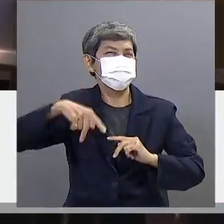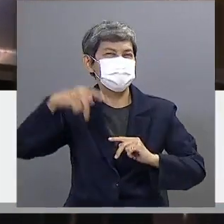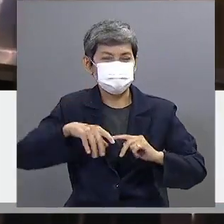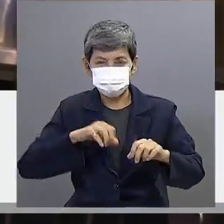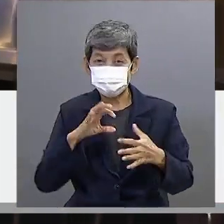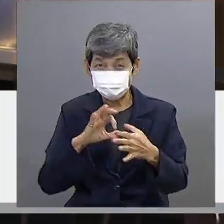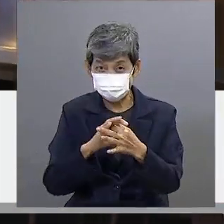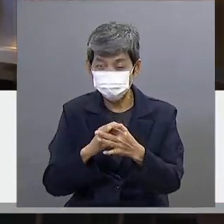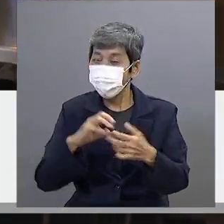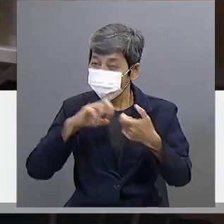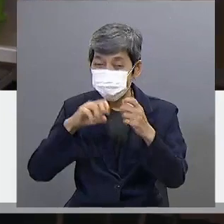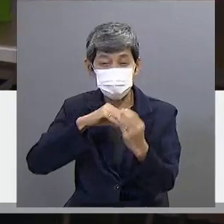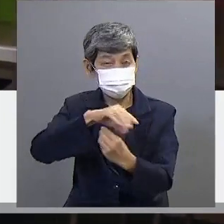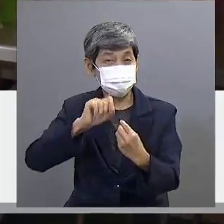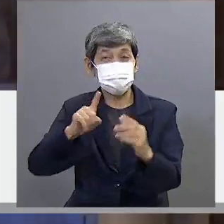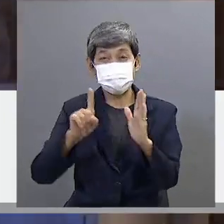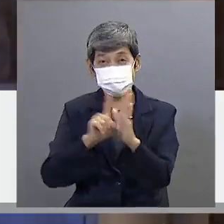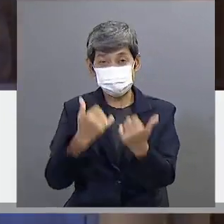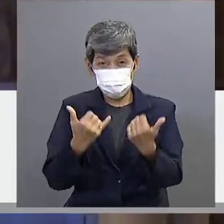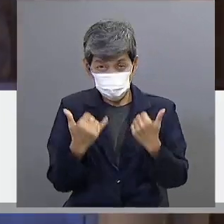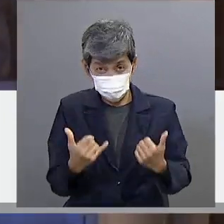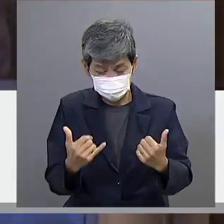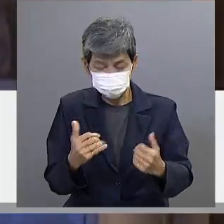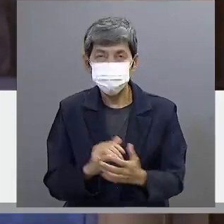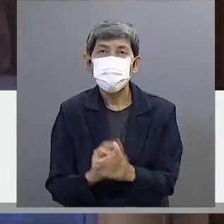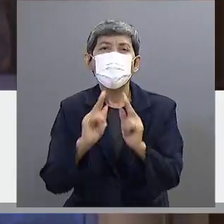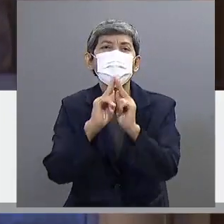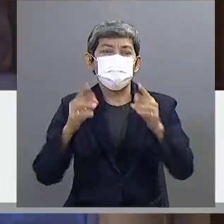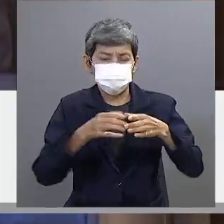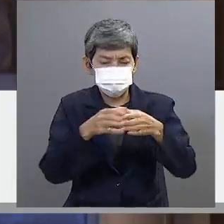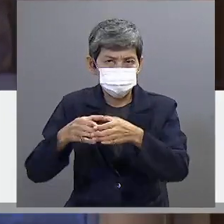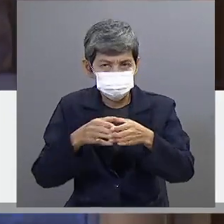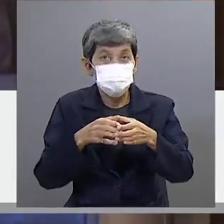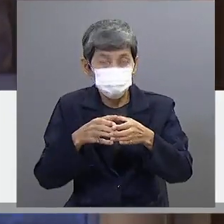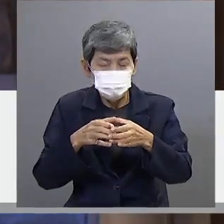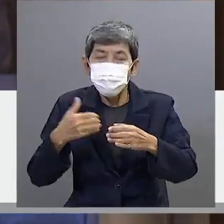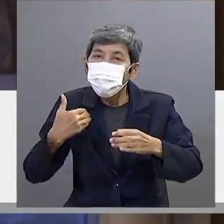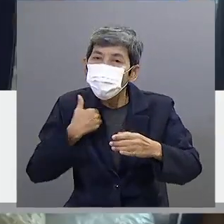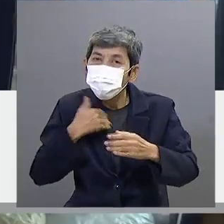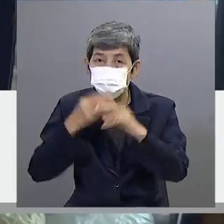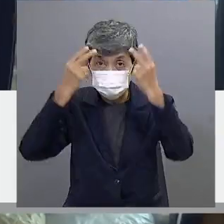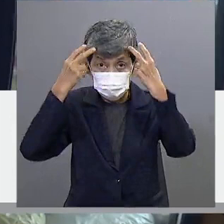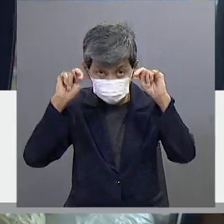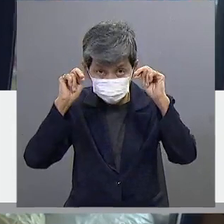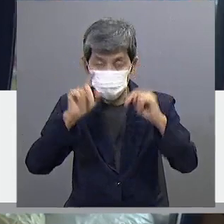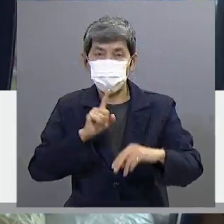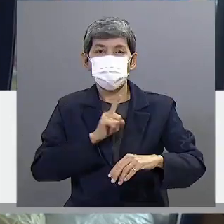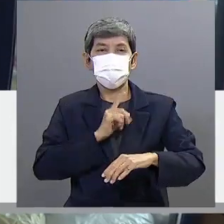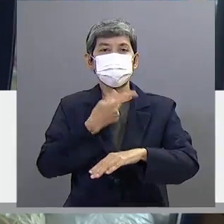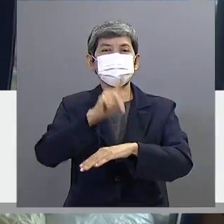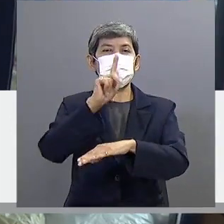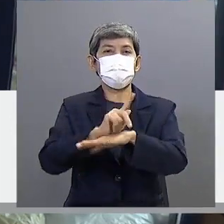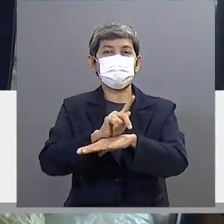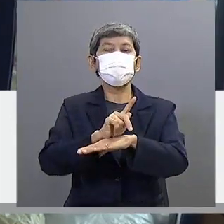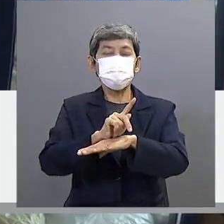วิกฤติเศรษฐกิจครั้งที่ 1วันนี้คณะกรรมการชุดนี้คุณชมจำได้ไหมนายกเนี่ยนั่งเป็นประธานเองนะคะตอน